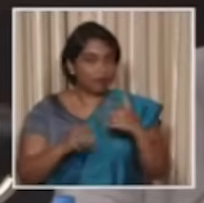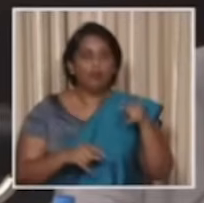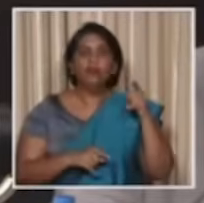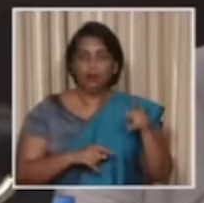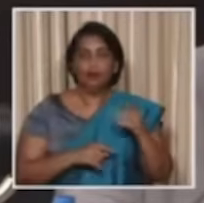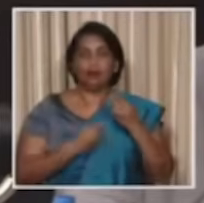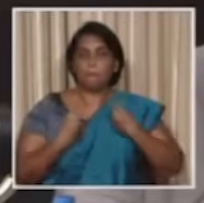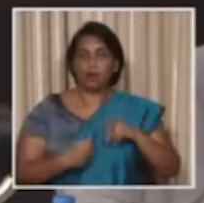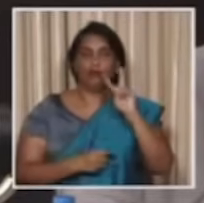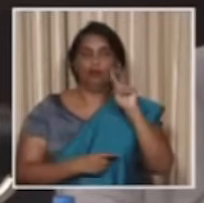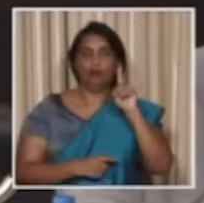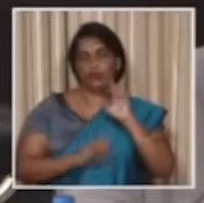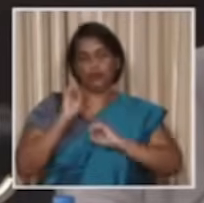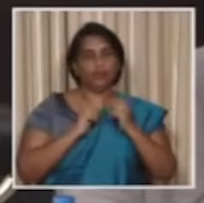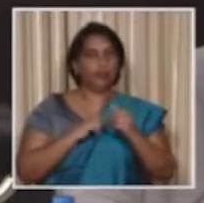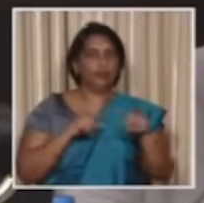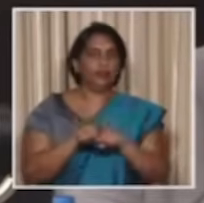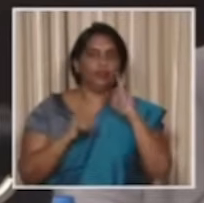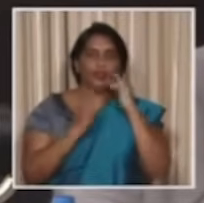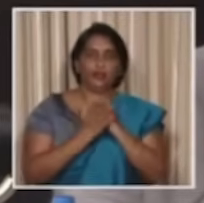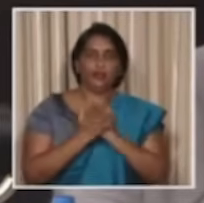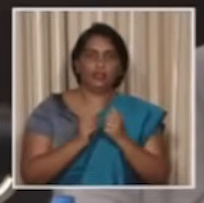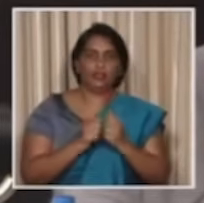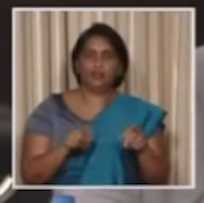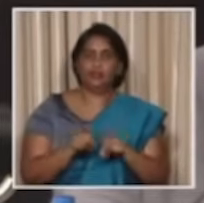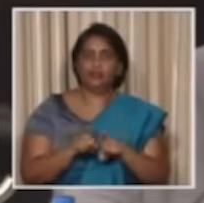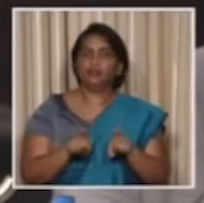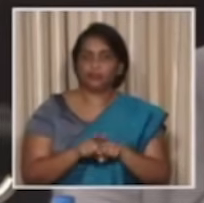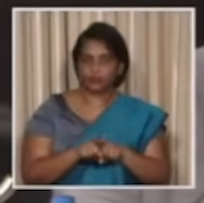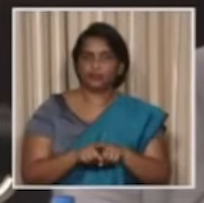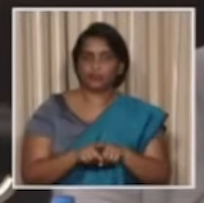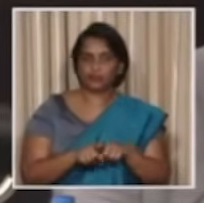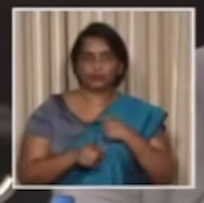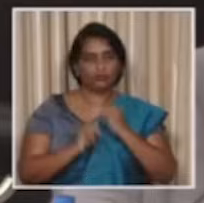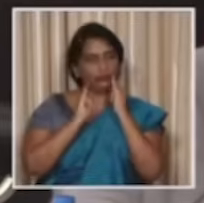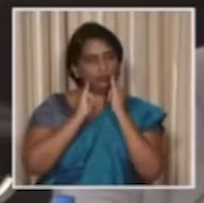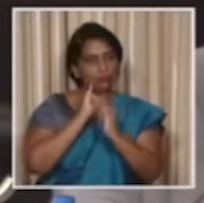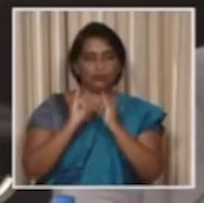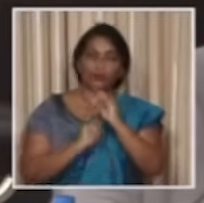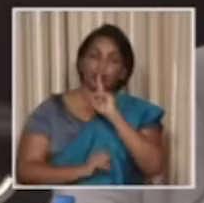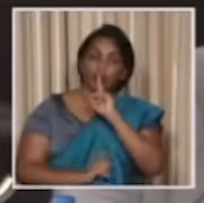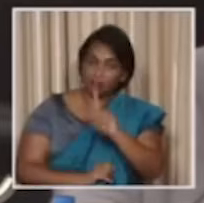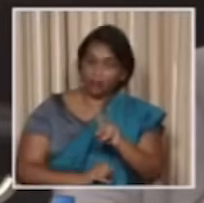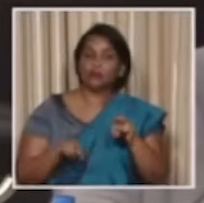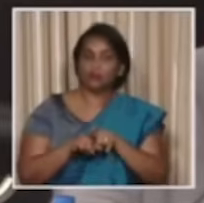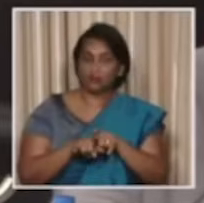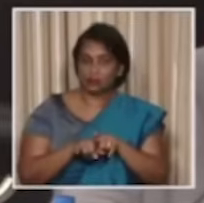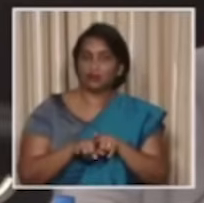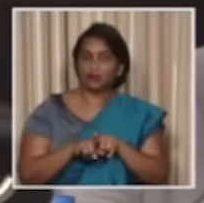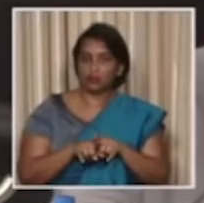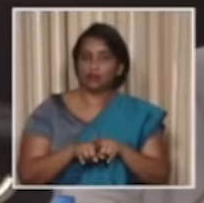අලාභයේ 21%ක් පමණ වෙයි කියලා. හැබැයි අපි ඇත්ත කතා කරමු. මම ඔබලාට චෝදනා ඉදිරිපත් කරා වගේ මම මෙතන